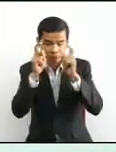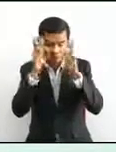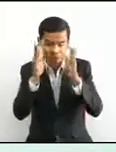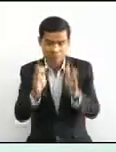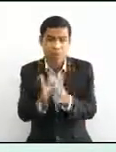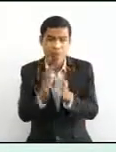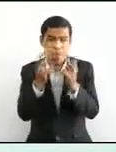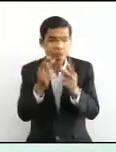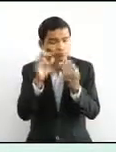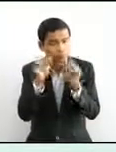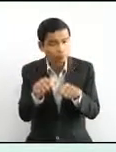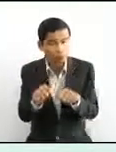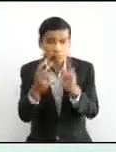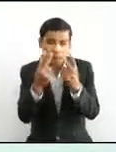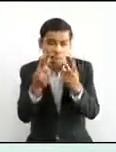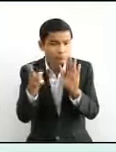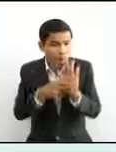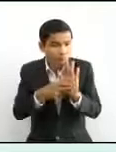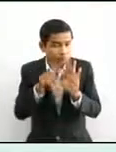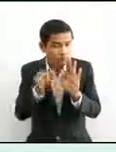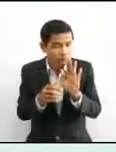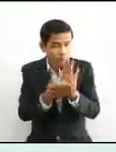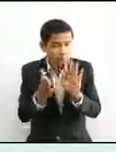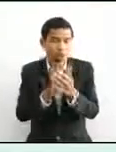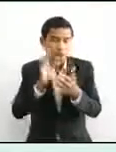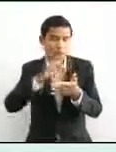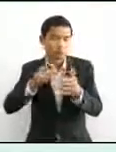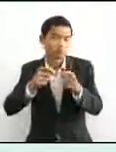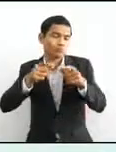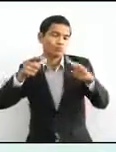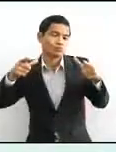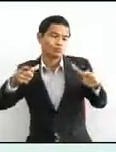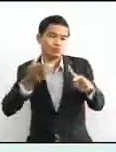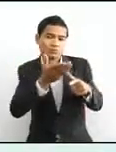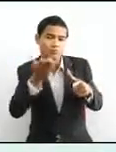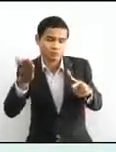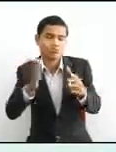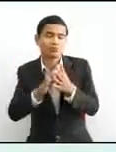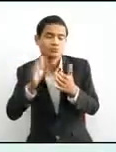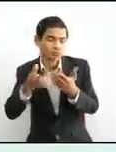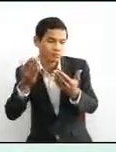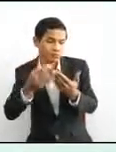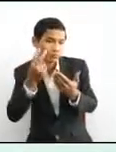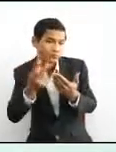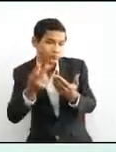na con mới toàn đấy con mới khởi ó cha nè cứ không được xe đừng thông tới ăn con nhì mơ na